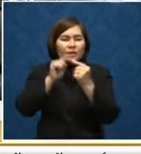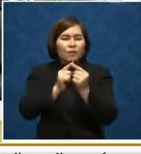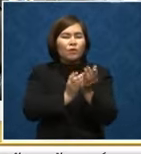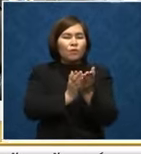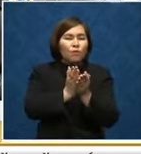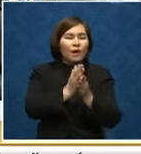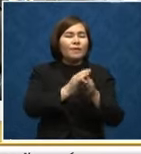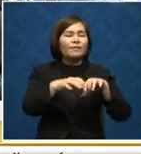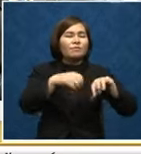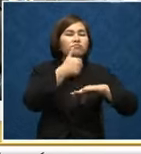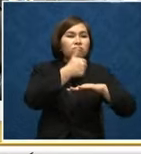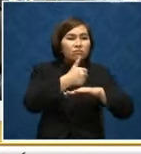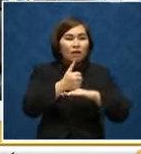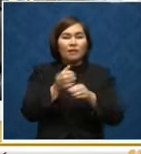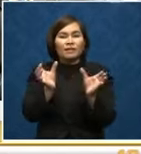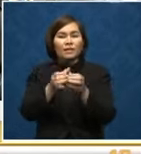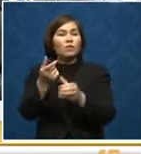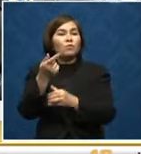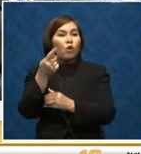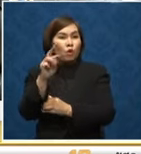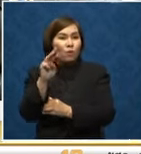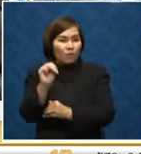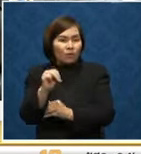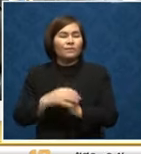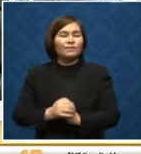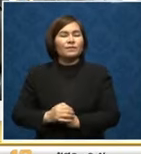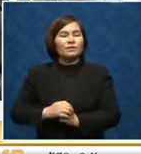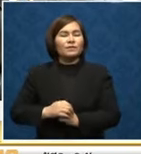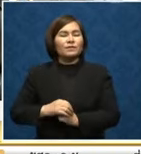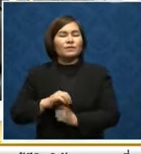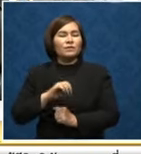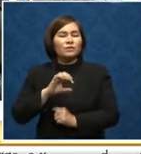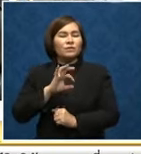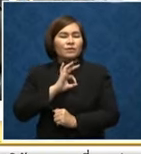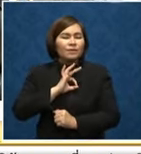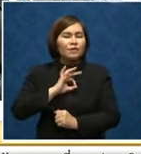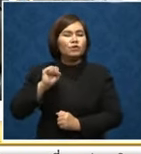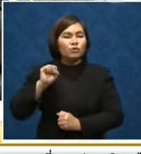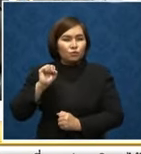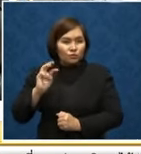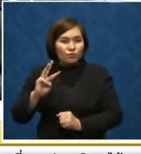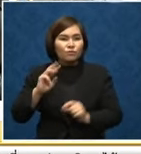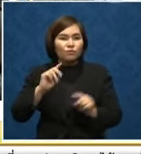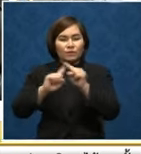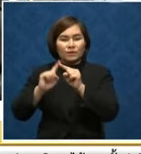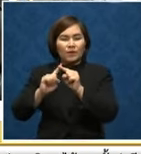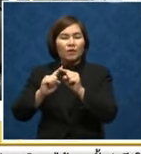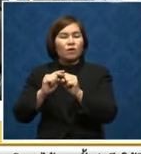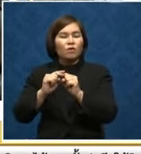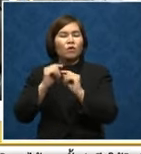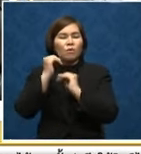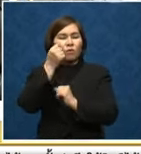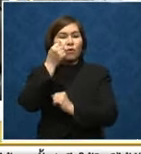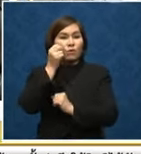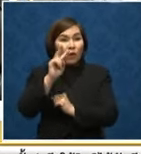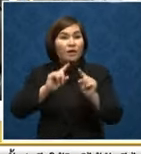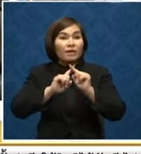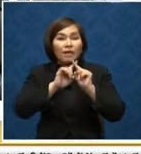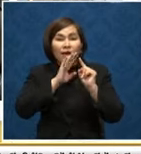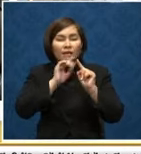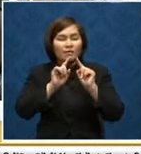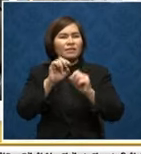หารฝ่ายคณะรัฐมนตรีโดยคำนึงถึงวุฒิสมาชิกแต่ก็ไม่ปิดกั้นที่จะทางสภาจ